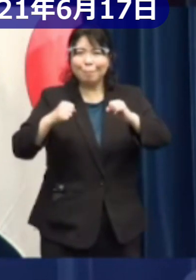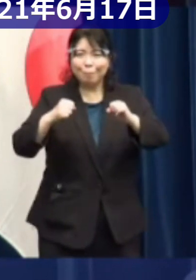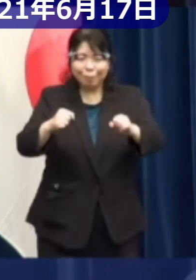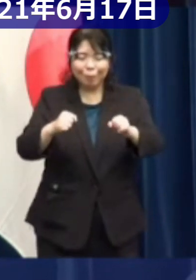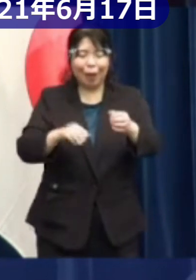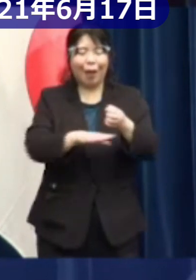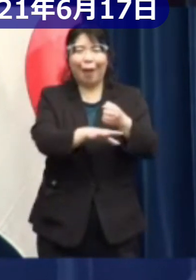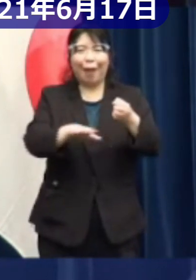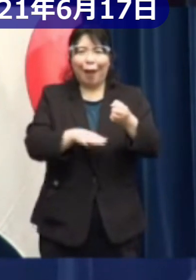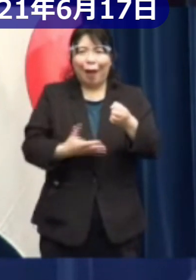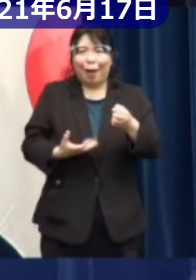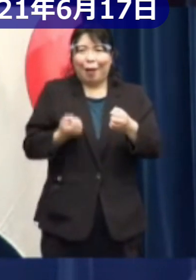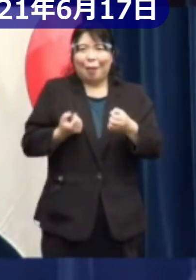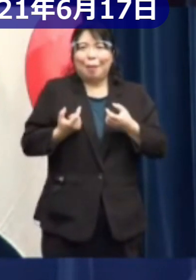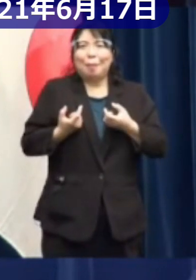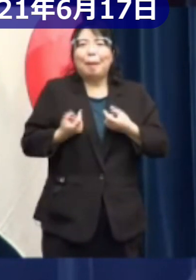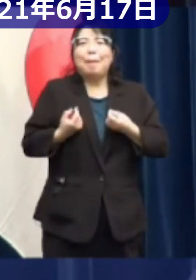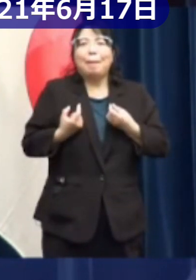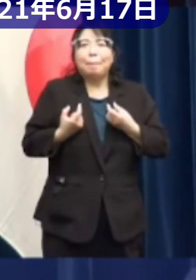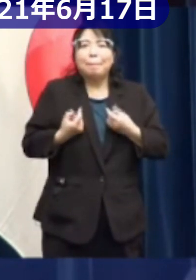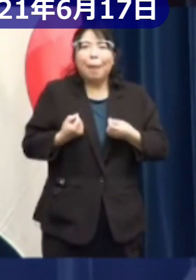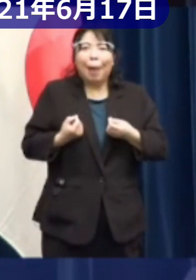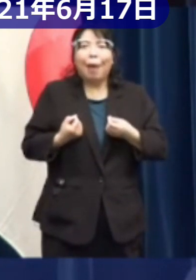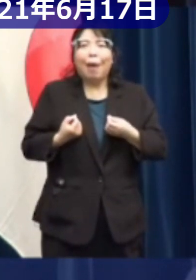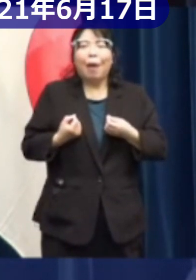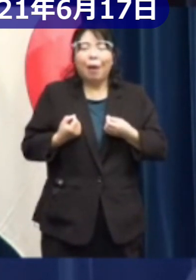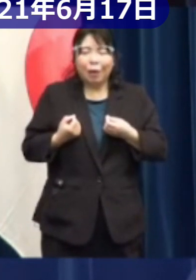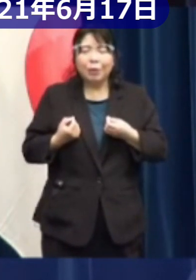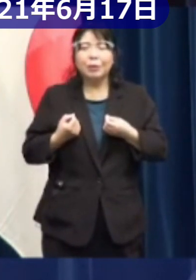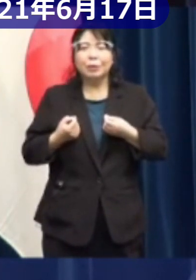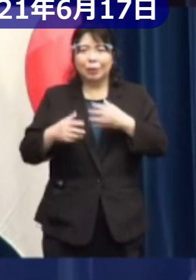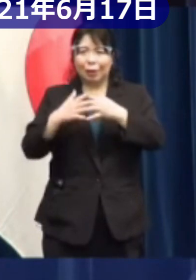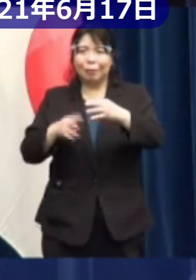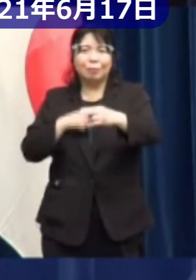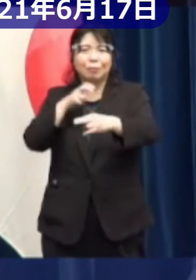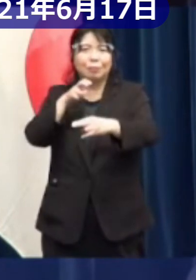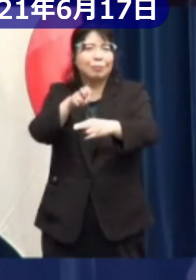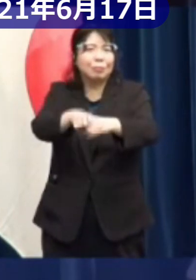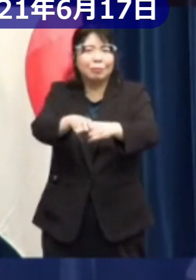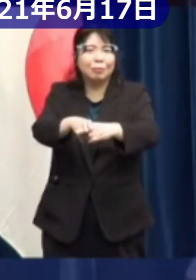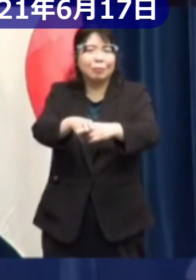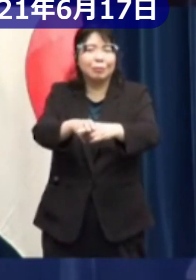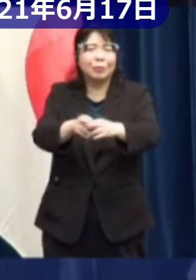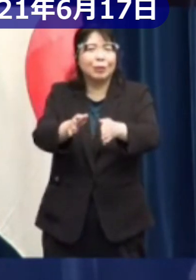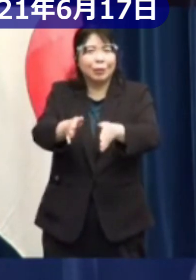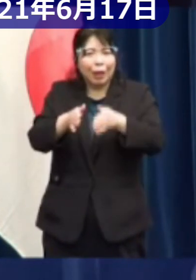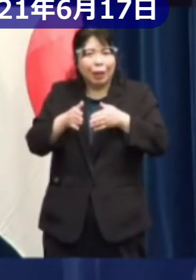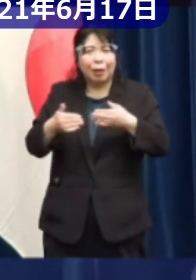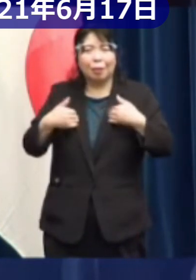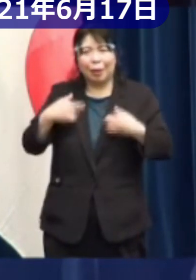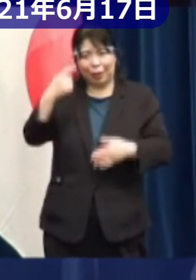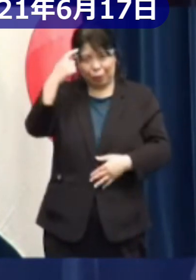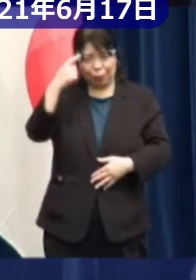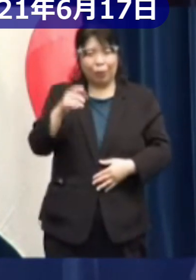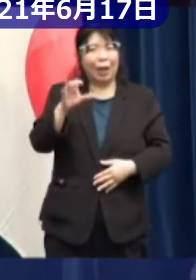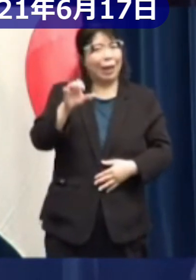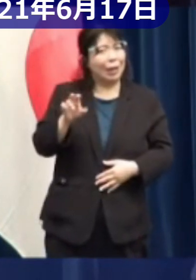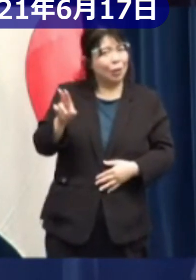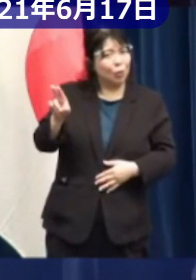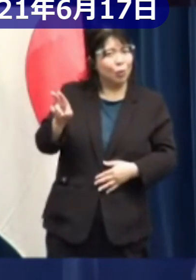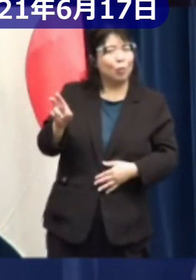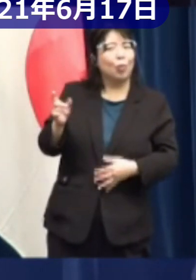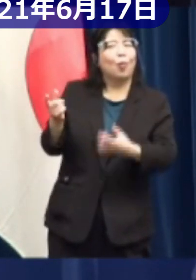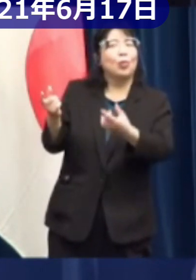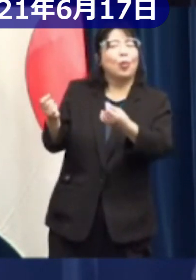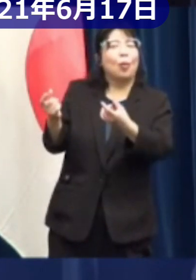滅的な戦争に挑む具というのは避けるべきではないかと思われます。EU のように、米中対立